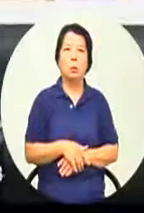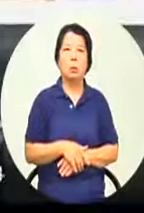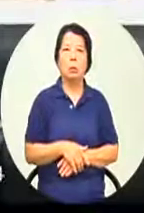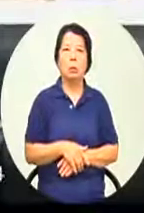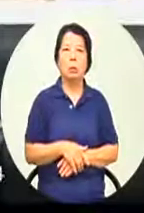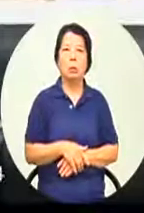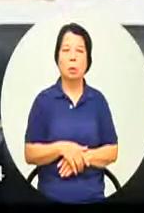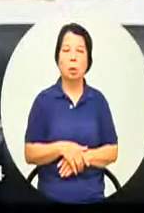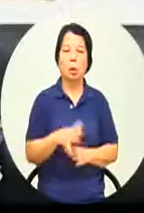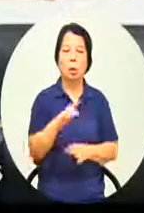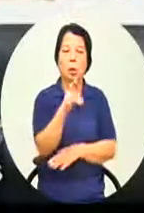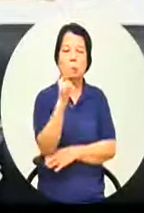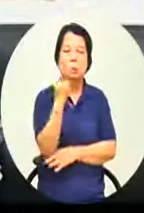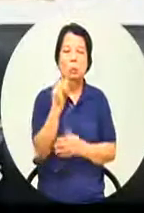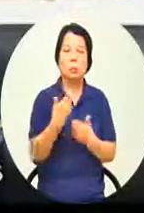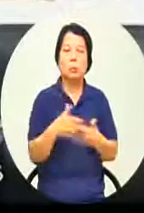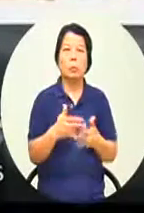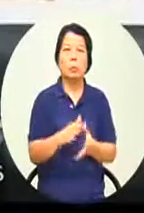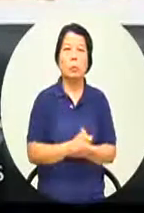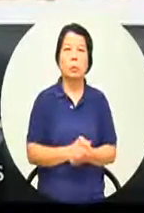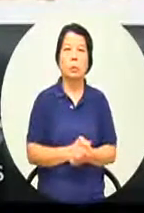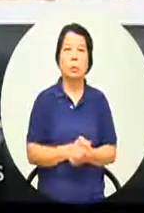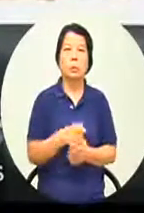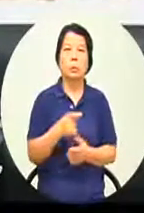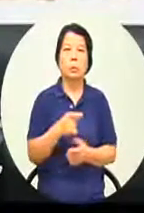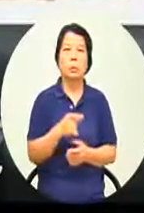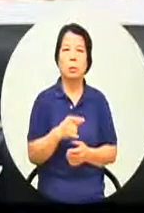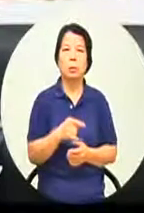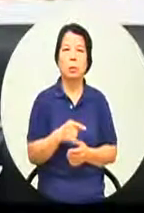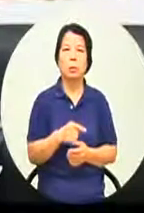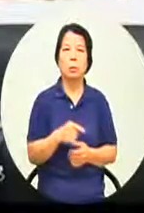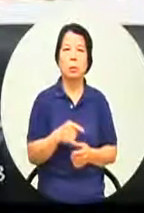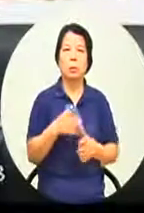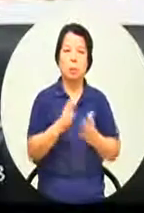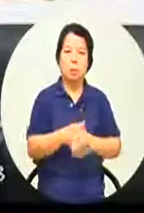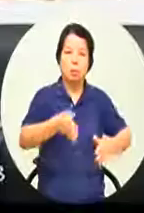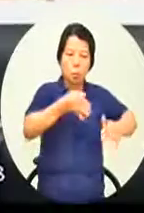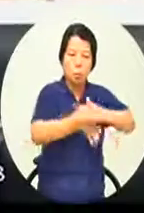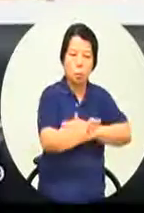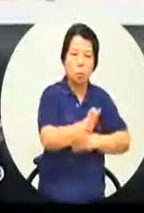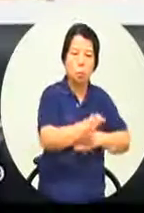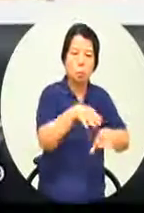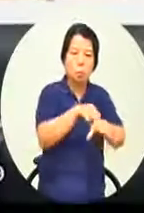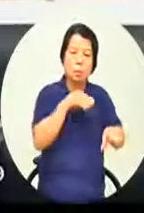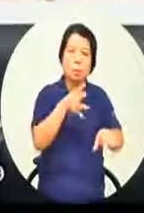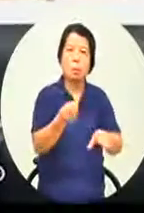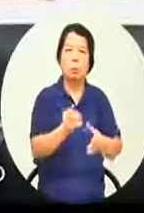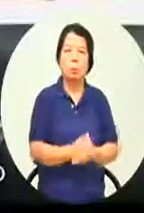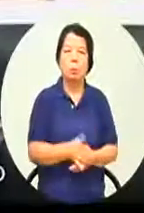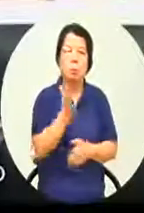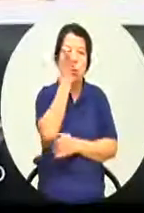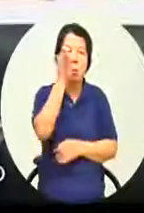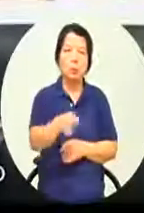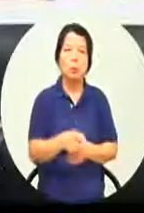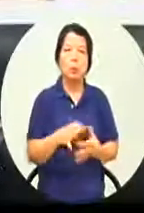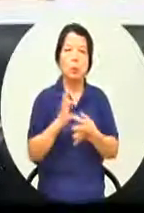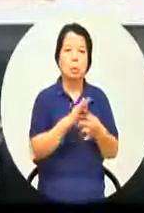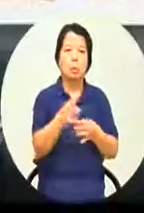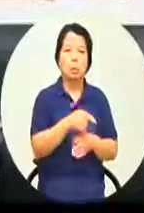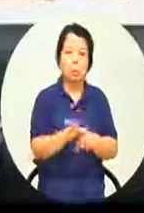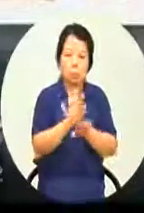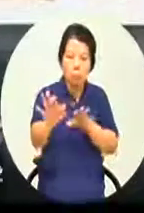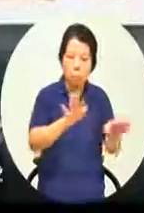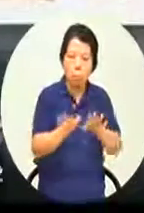是不用等待的，然后告诉我们说过港隧道是顺畅的，因为你们引导的